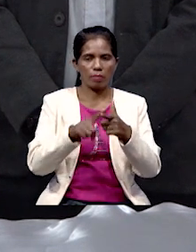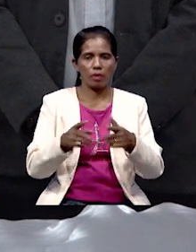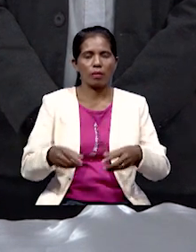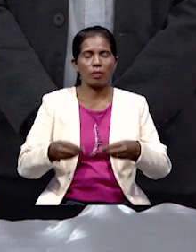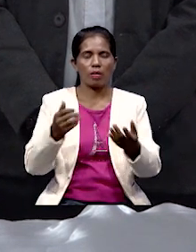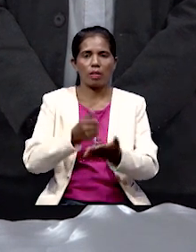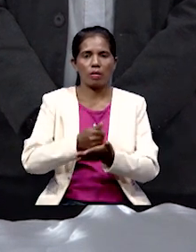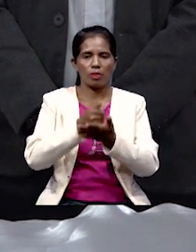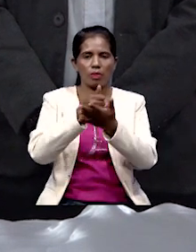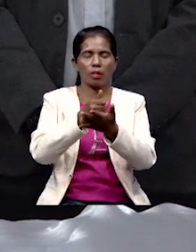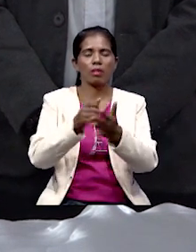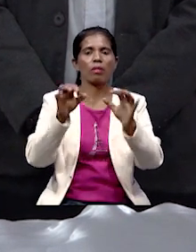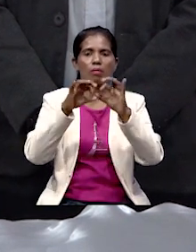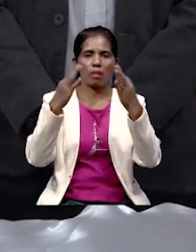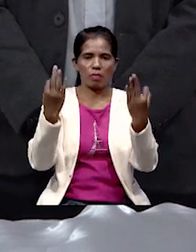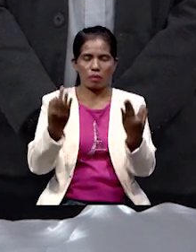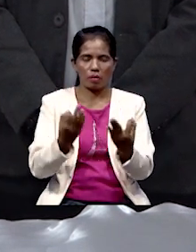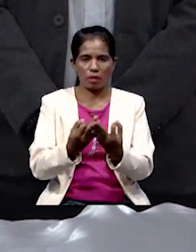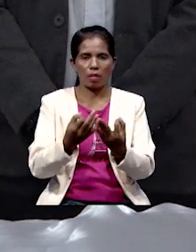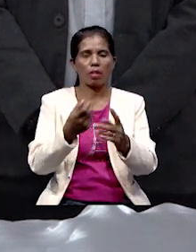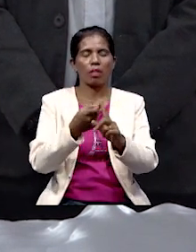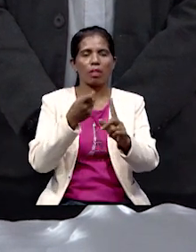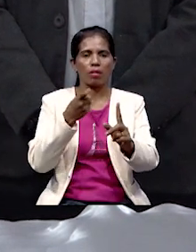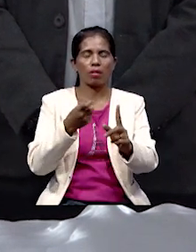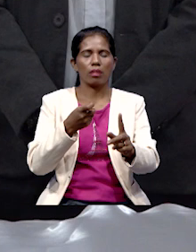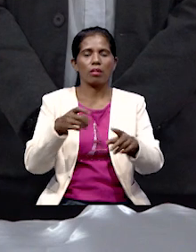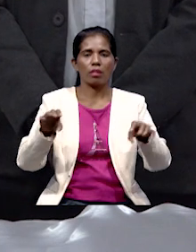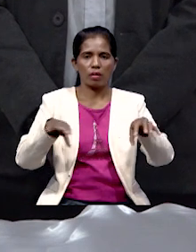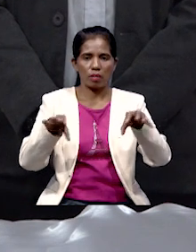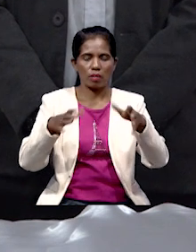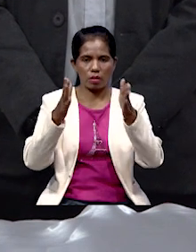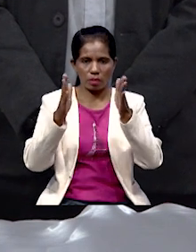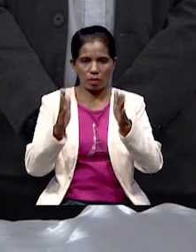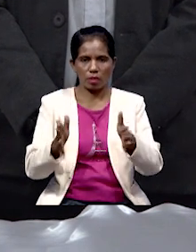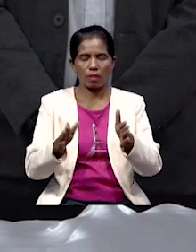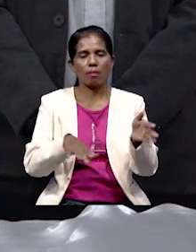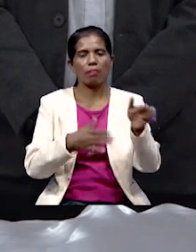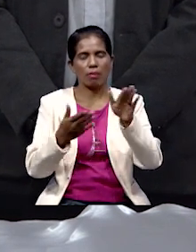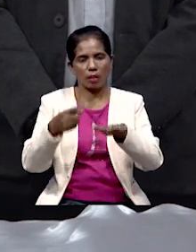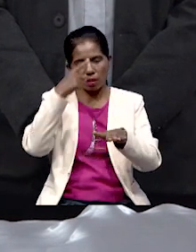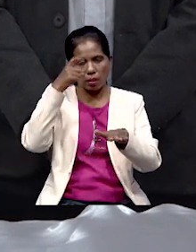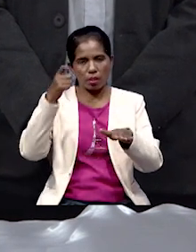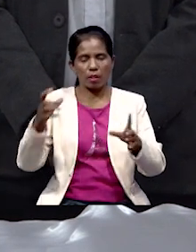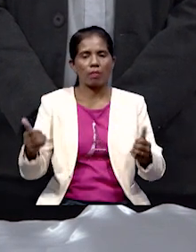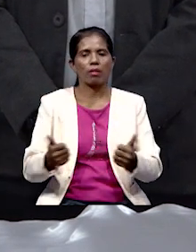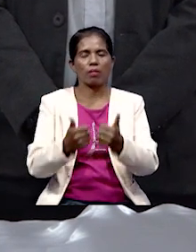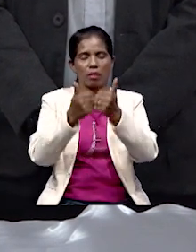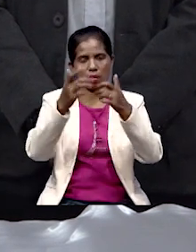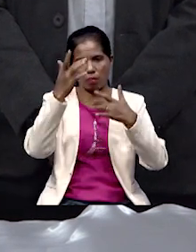tulun finanseru ba familia usi trabalhador nabe mate tamba asidentika